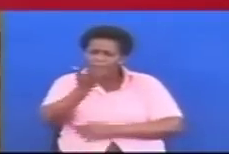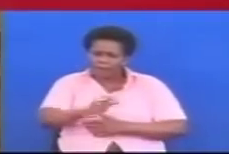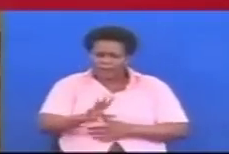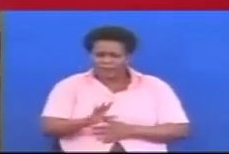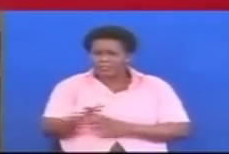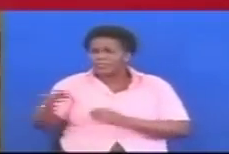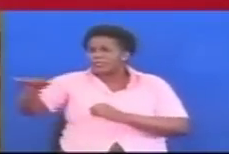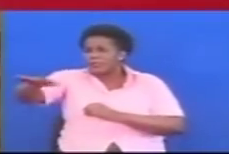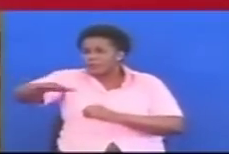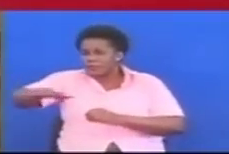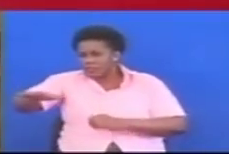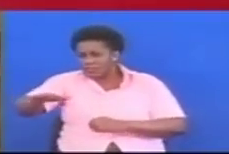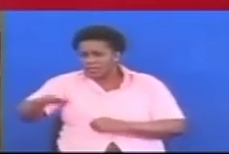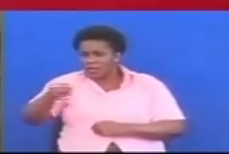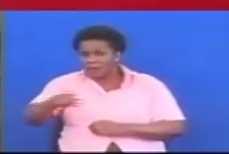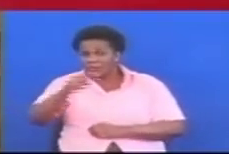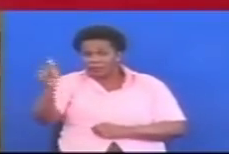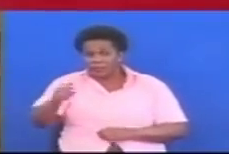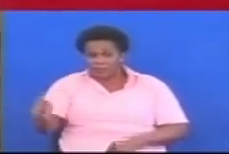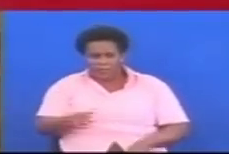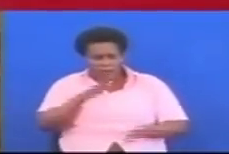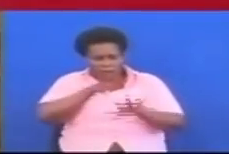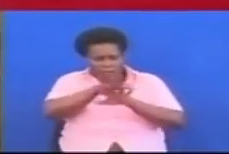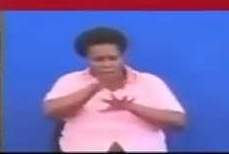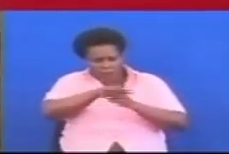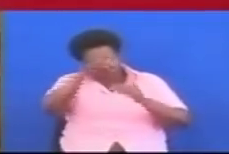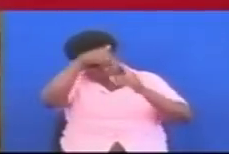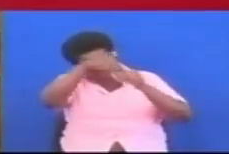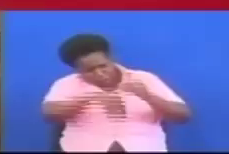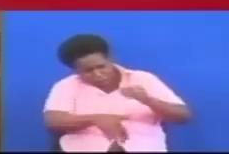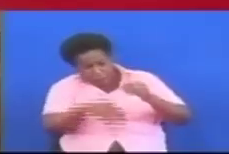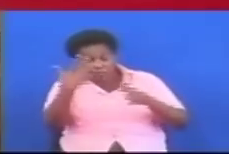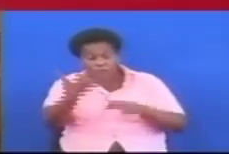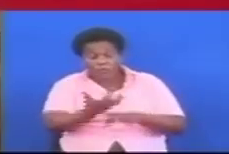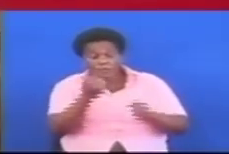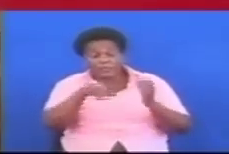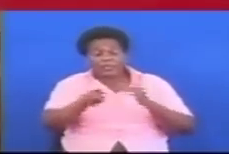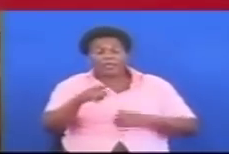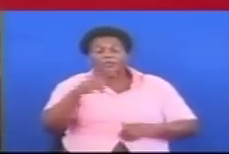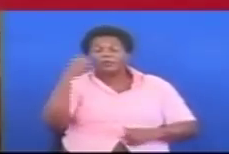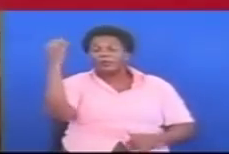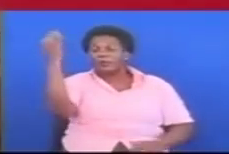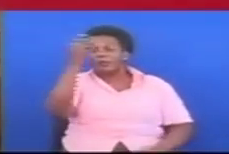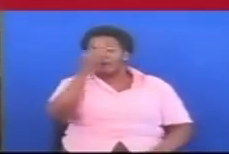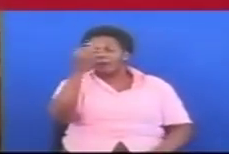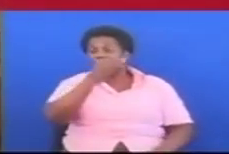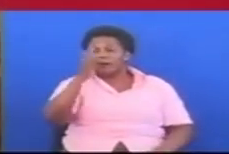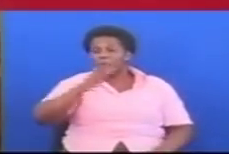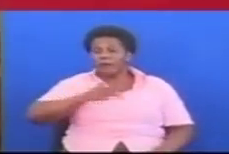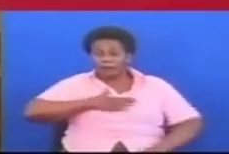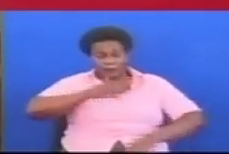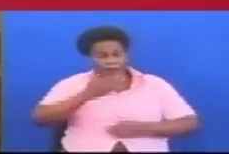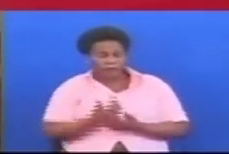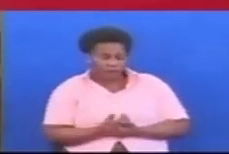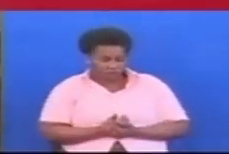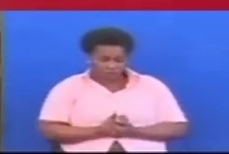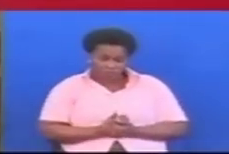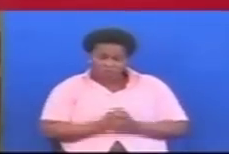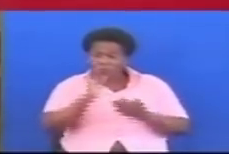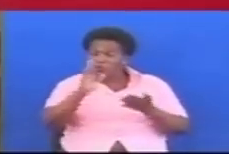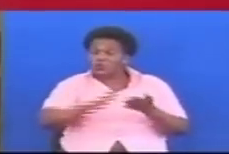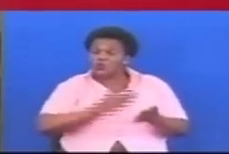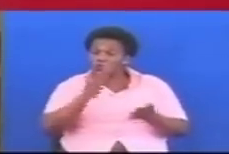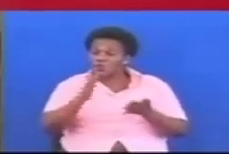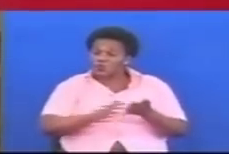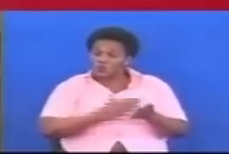safi na usafi wa mazingira nchini. Maelezo ya kina ya utekelezaji wa kazi mbalimbali za EURA zinapatikana kwenye kitabu changu